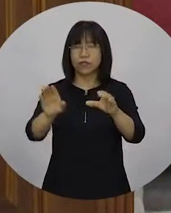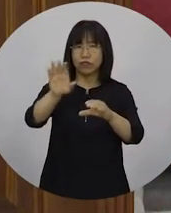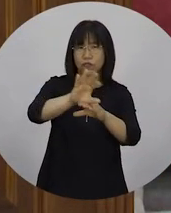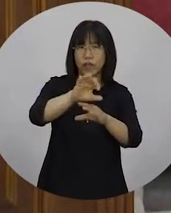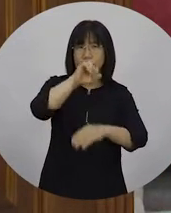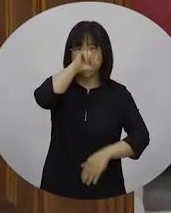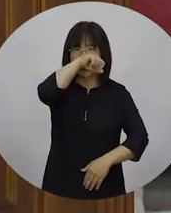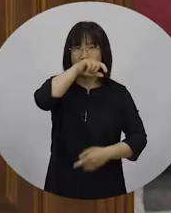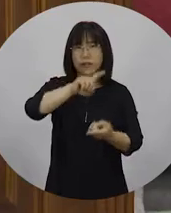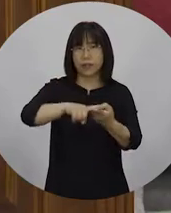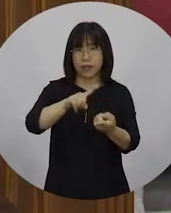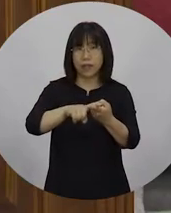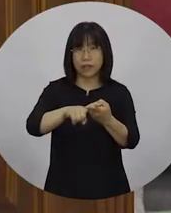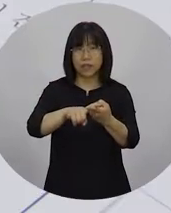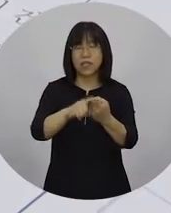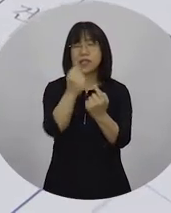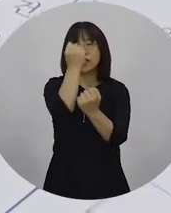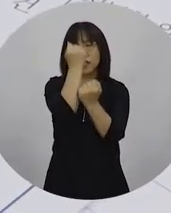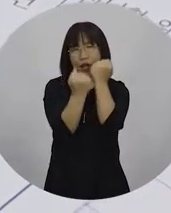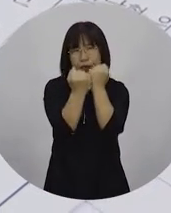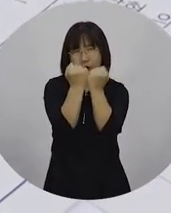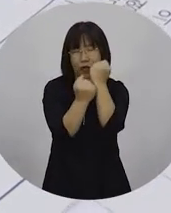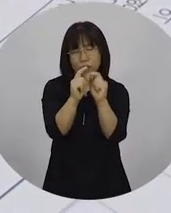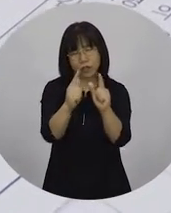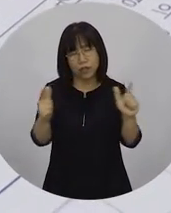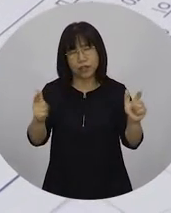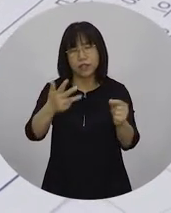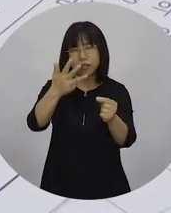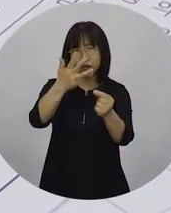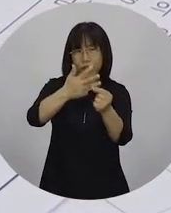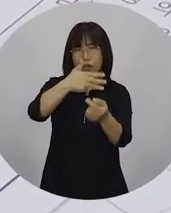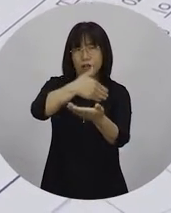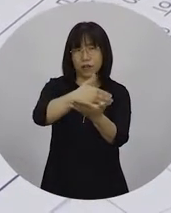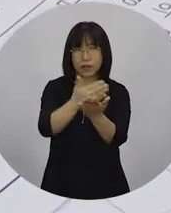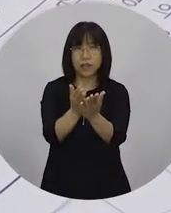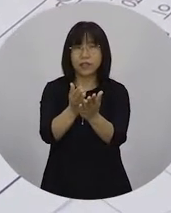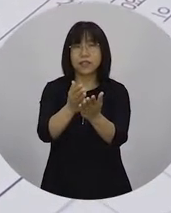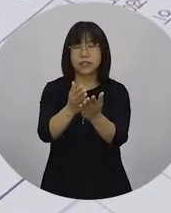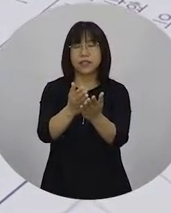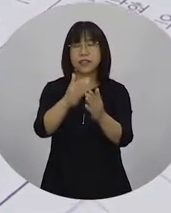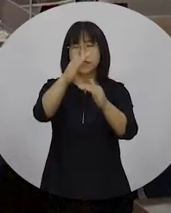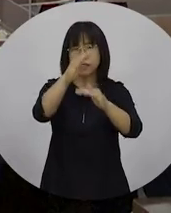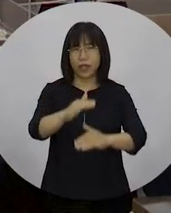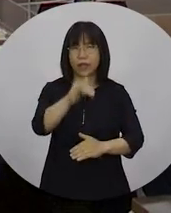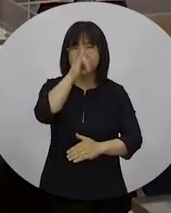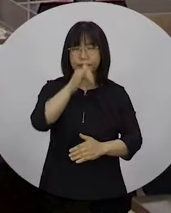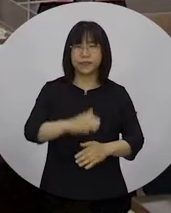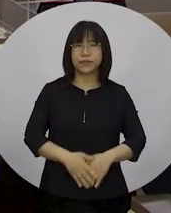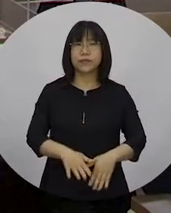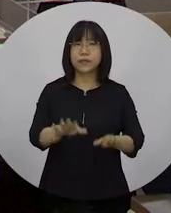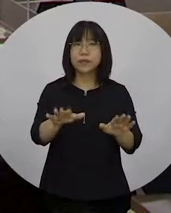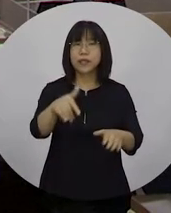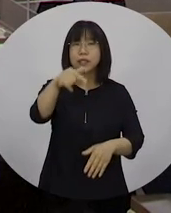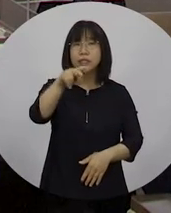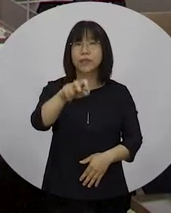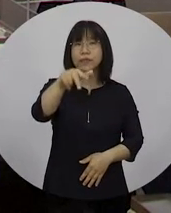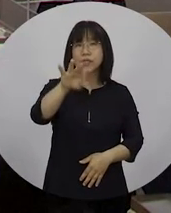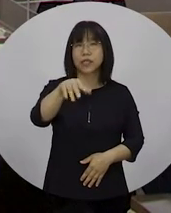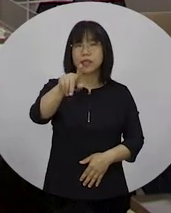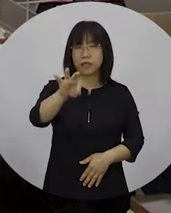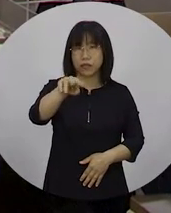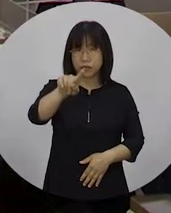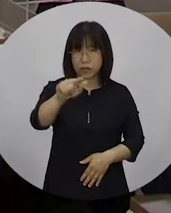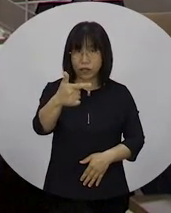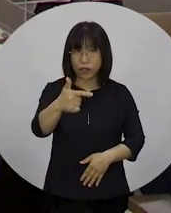세입 세출 추가경정 예산안 제출에 따른 제안 설명의 건 등 8건 이상 정철이 됐습니다 특히